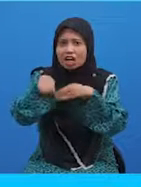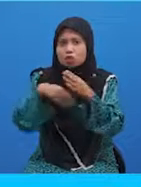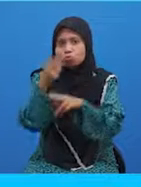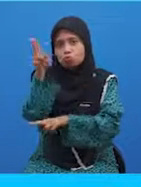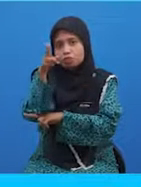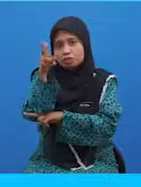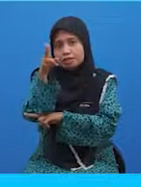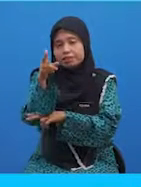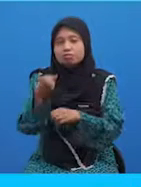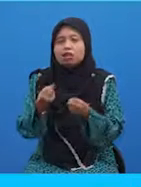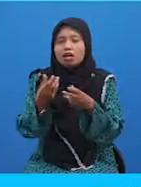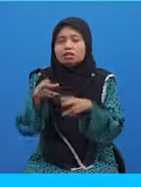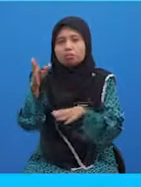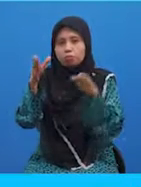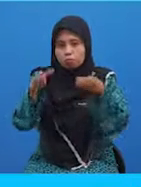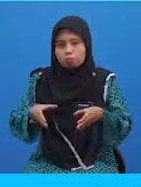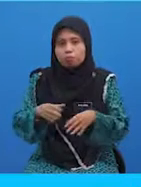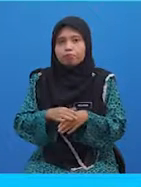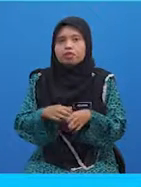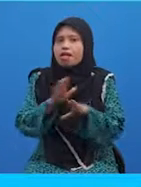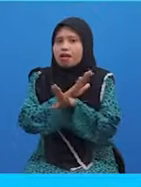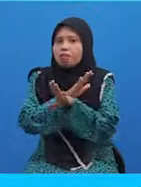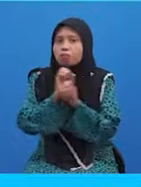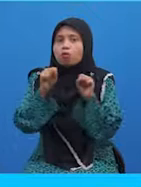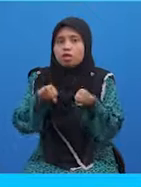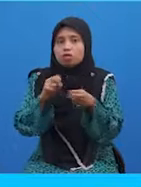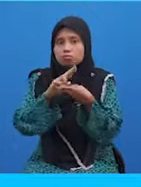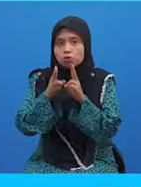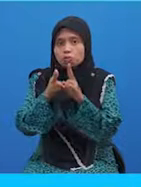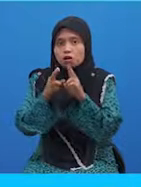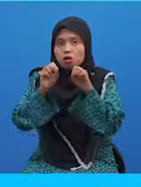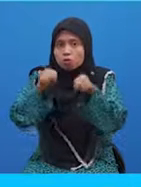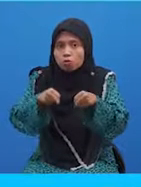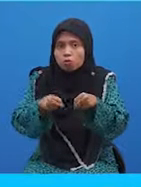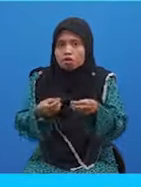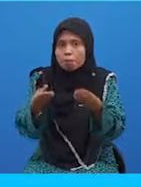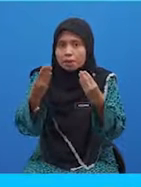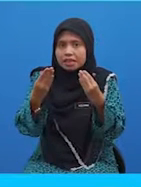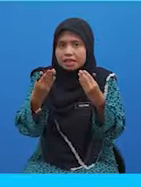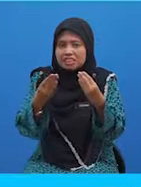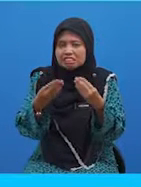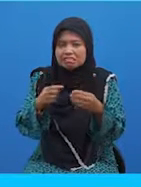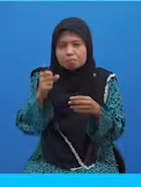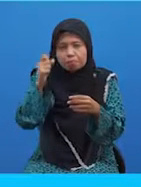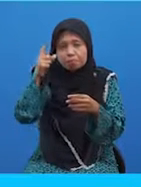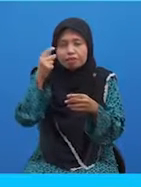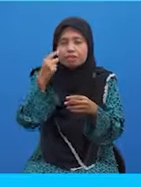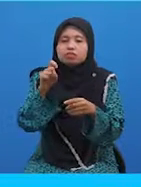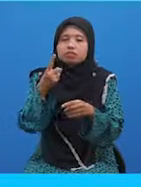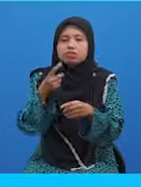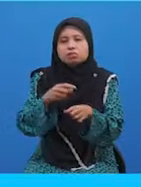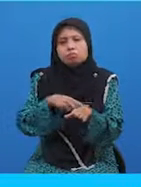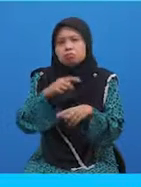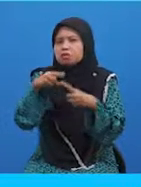sejuta batang pokok. Keadaan boleh berubah, boleh berbalik sekelip mata pada bila-bila